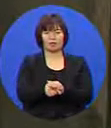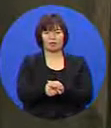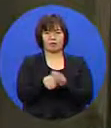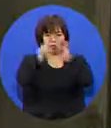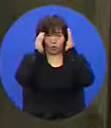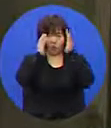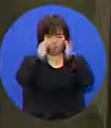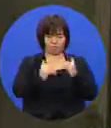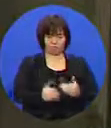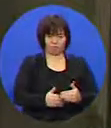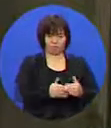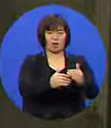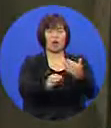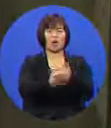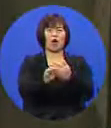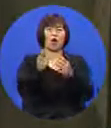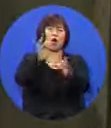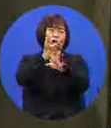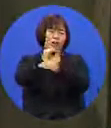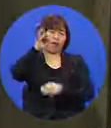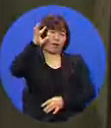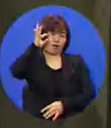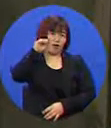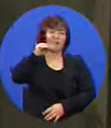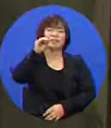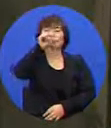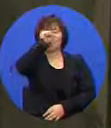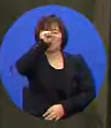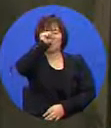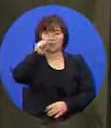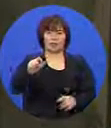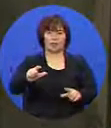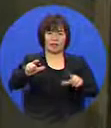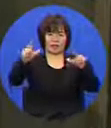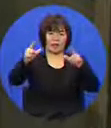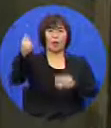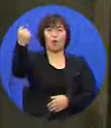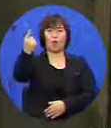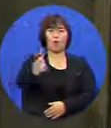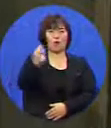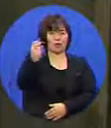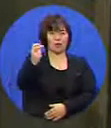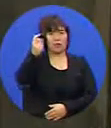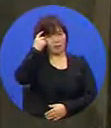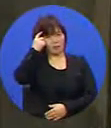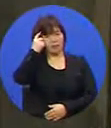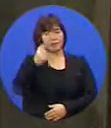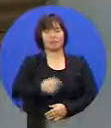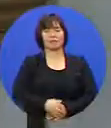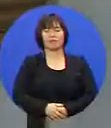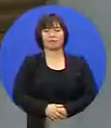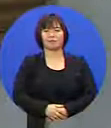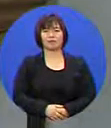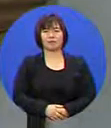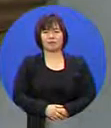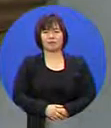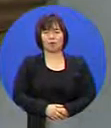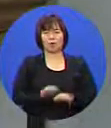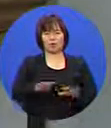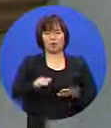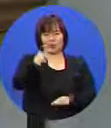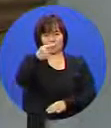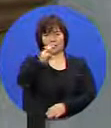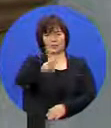수업을 하면은 언젠가는 다 좋은 날이 오리라 이렇게 생각됩니다. 예, 오늘